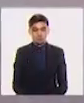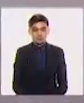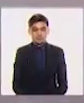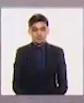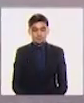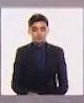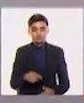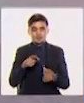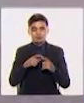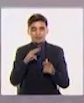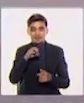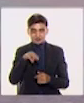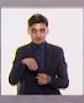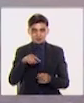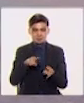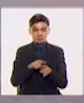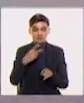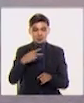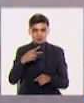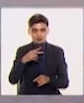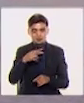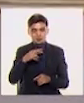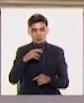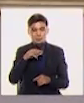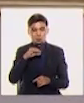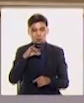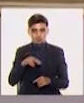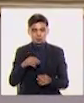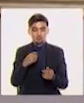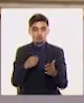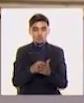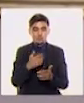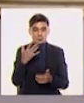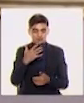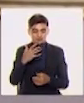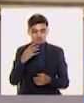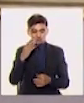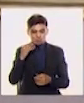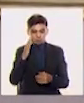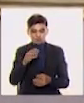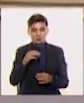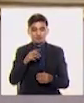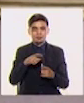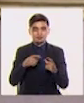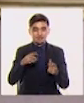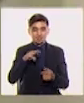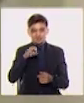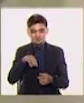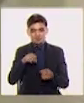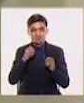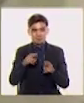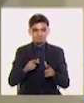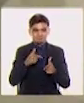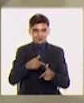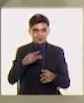Ұлттық бірыңғай тест биыл 20 маусым мен 5 шілде аралығында болады. Форматы да өзгермейді. Тек түлектер тест тапсыратын аудиториялар мен ғимараттарда